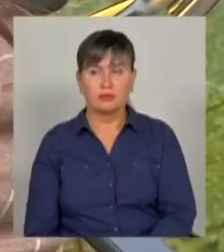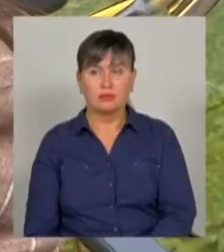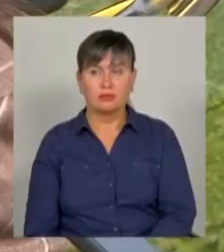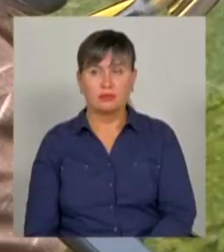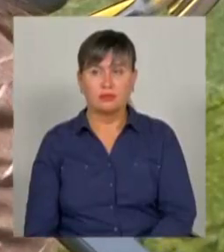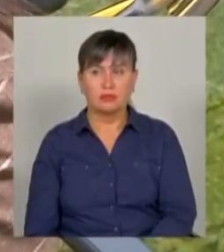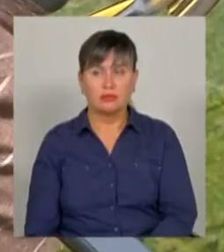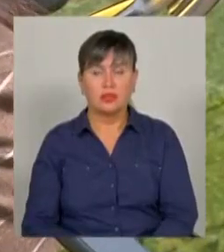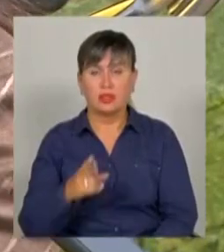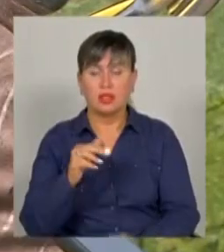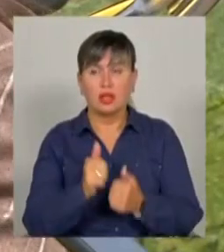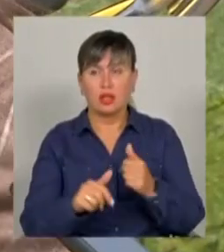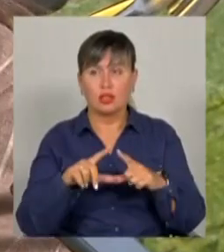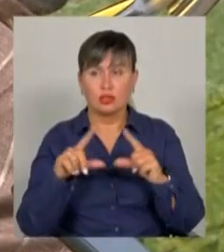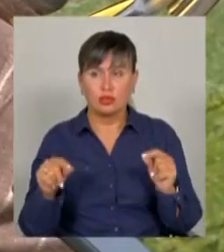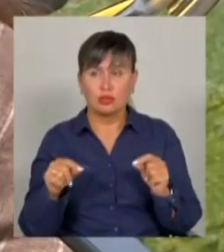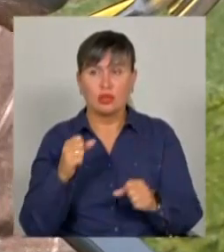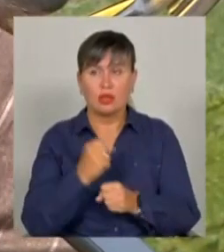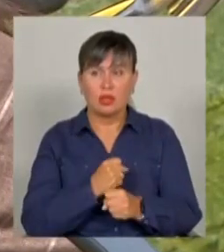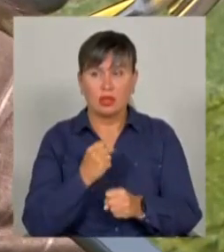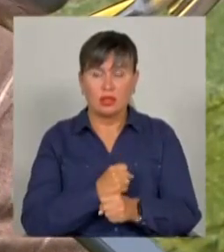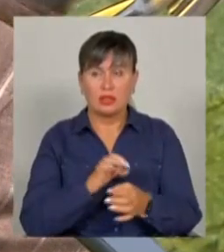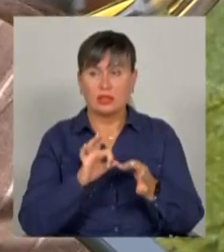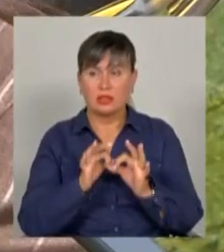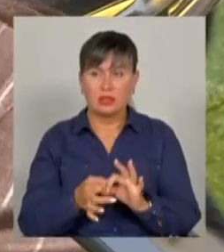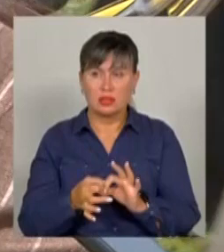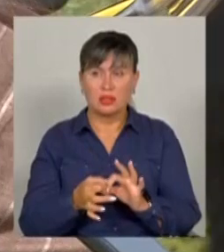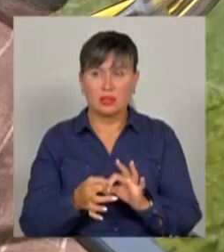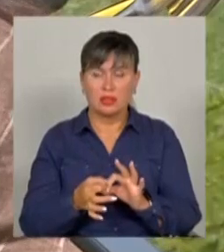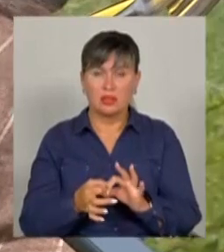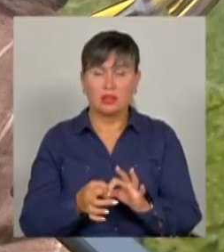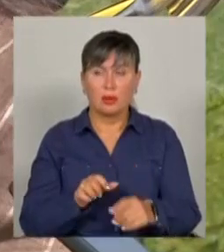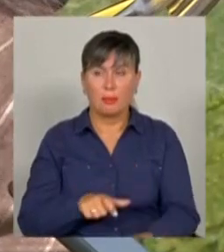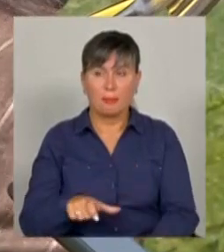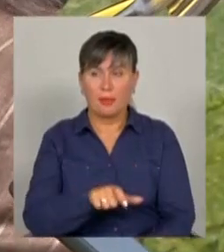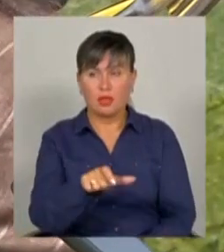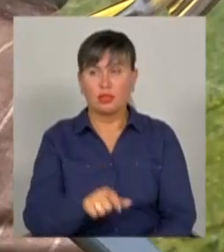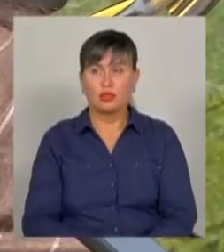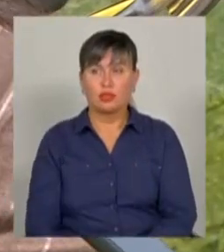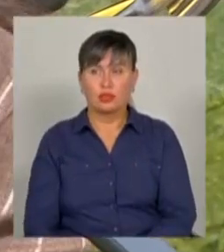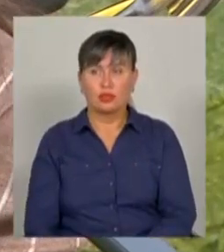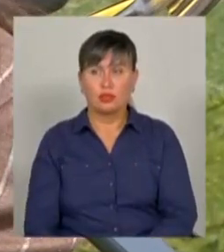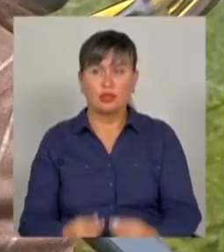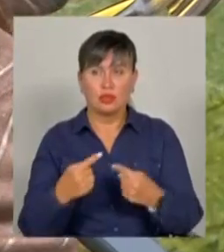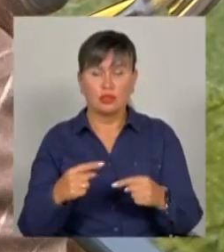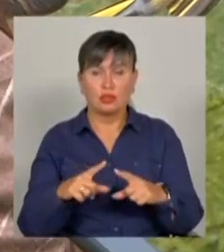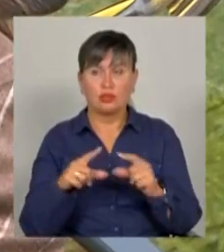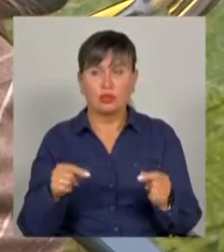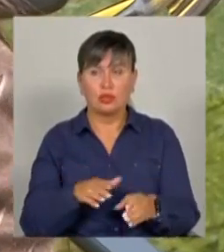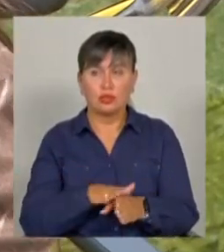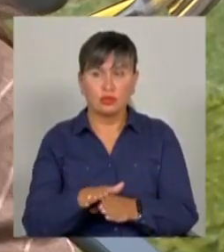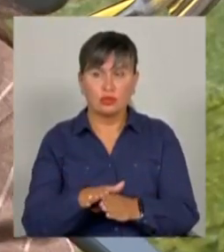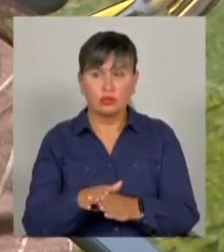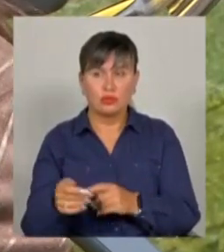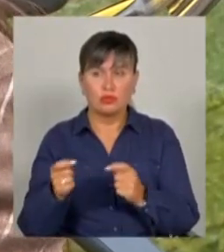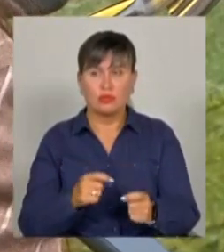Для каждой школы разработаны детальные маршрутные листы. Некоторые школы осуществляют подвоз